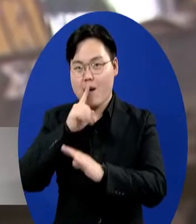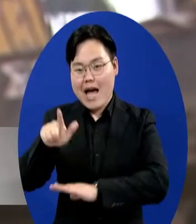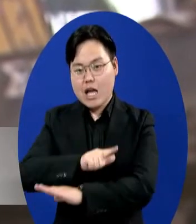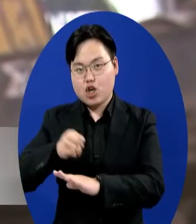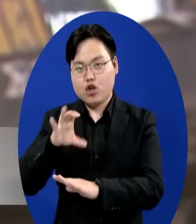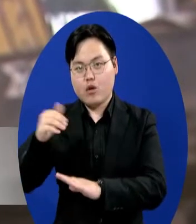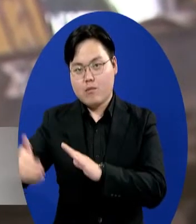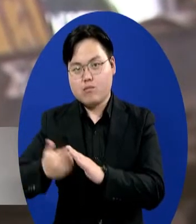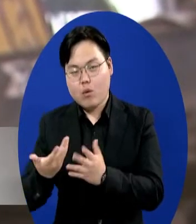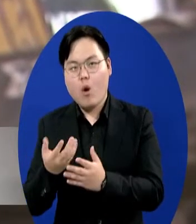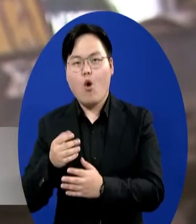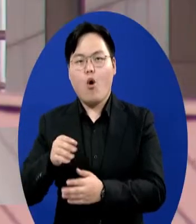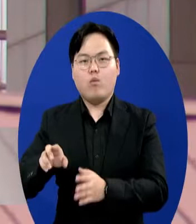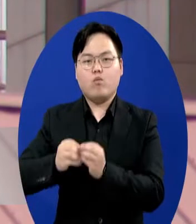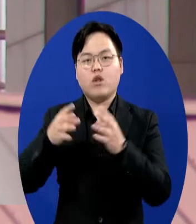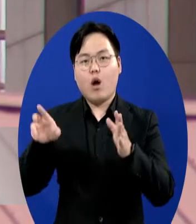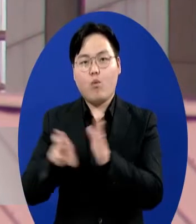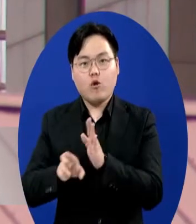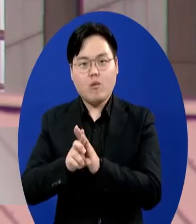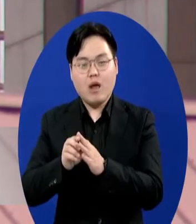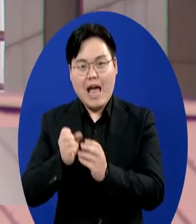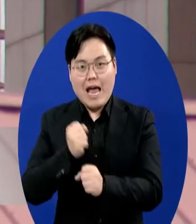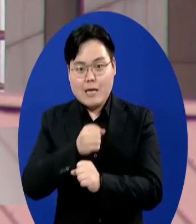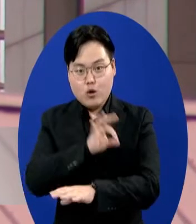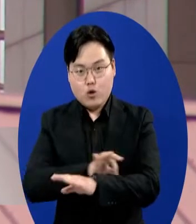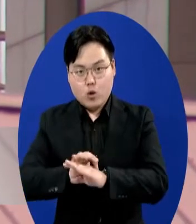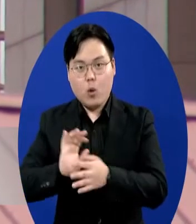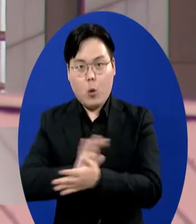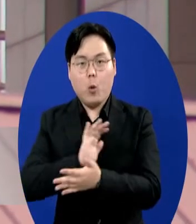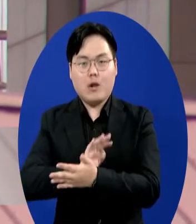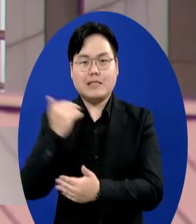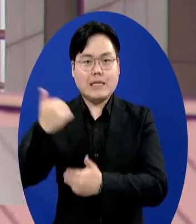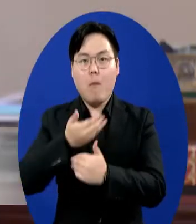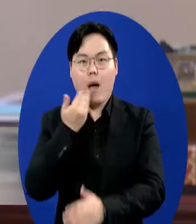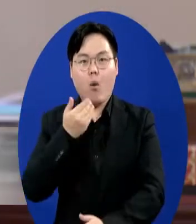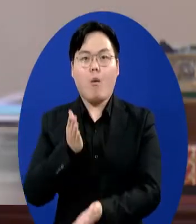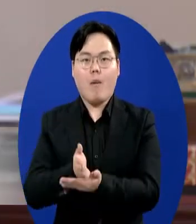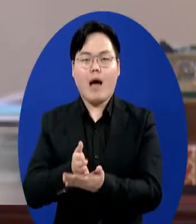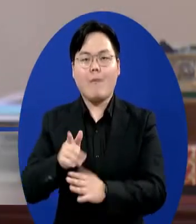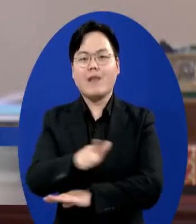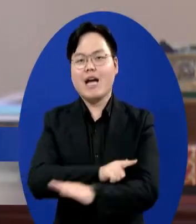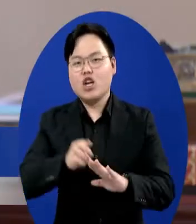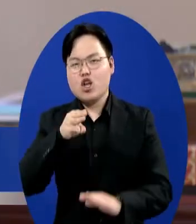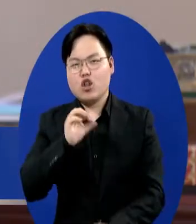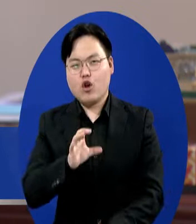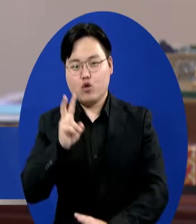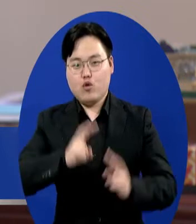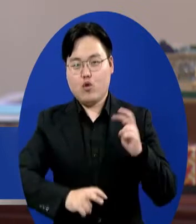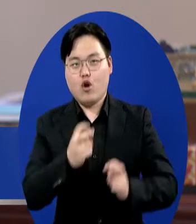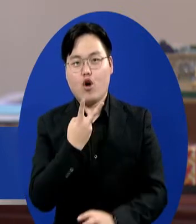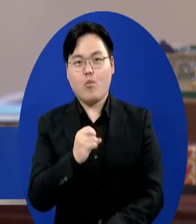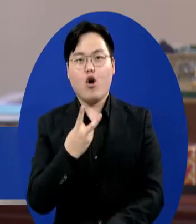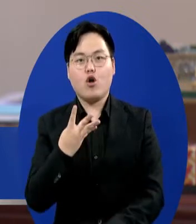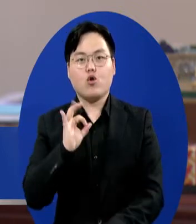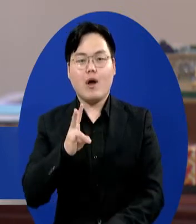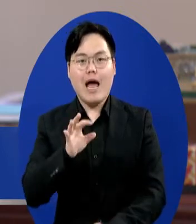хамгийн амжилттай харьцангуй богино хугацаанд саадгүй хэрэгжиж байгаа төсөл гэдгийг эдийн засгчид хэлж байна. Газрын тос боловсруулах үйлдвэрээ бид нэр 2024 онд